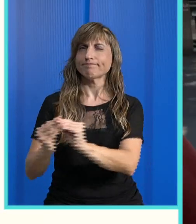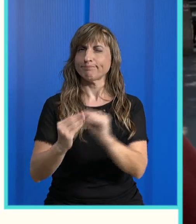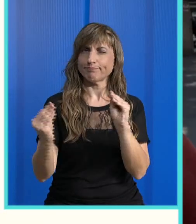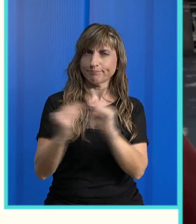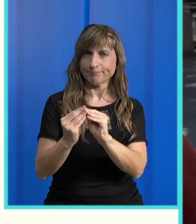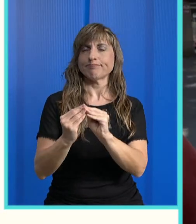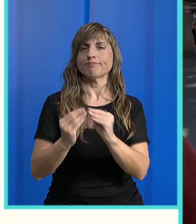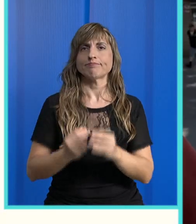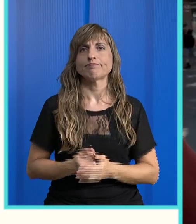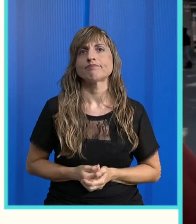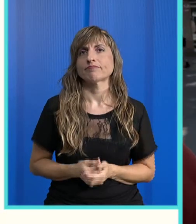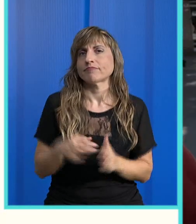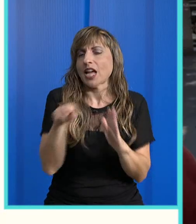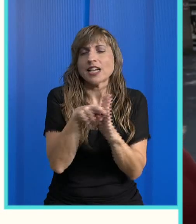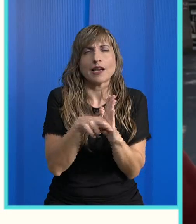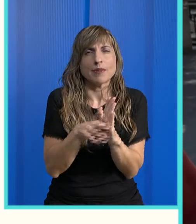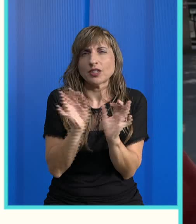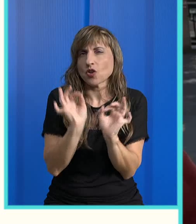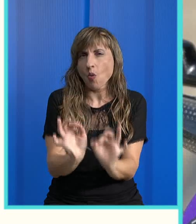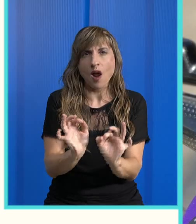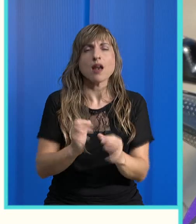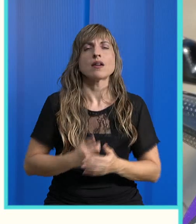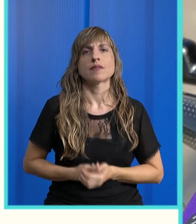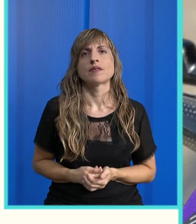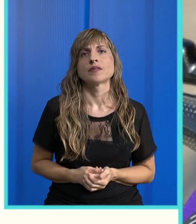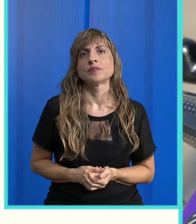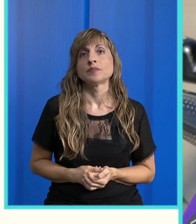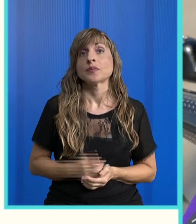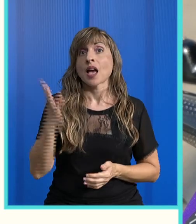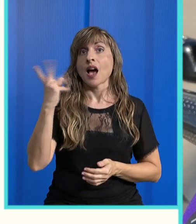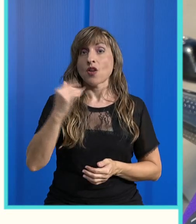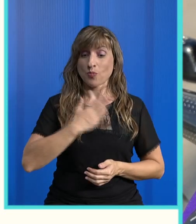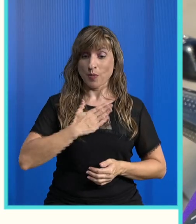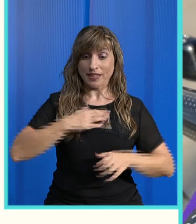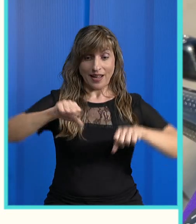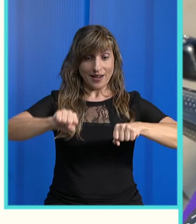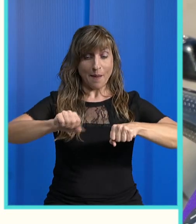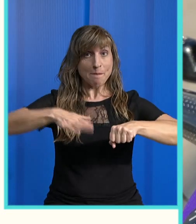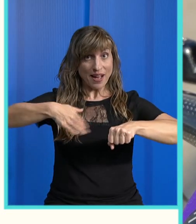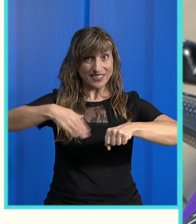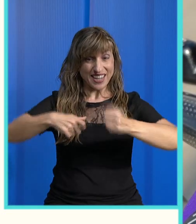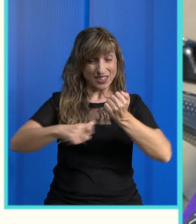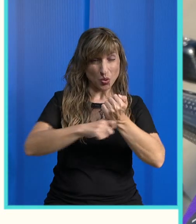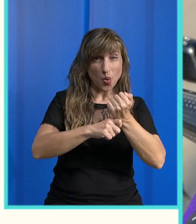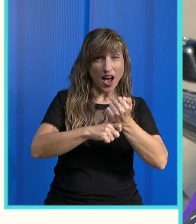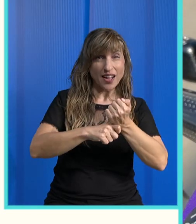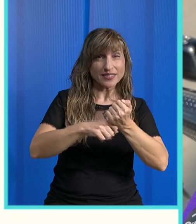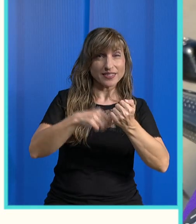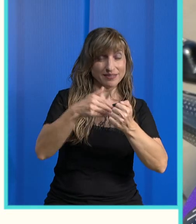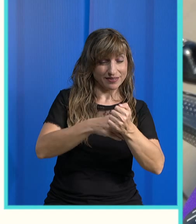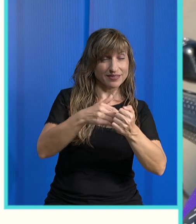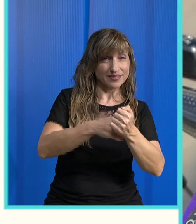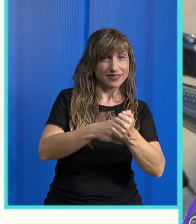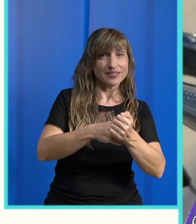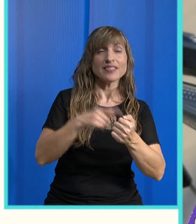reglamentació a nivells més metropolitans Alguns propietaris de patinets trucats han estat molt creatius segons l